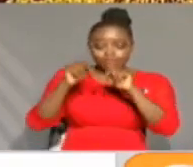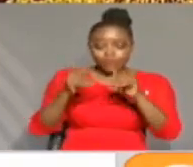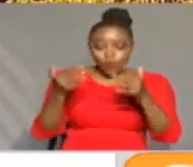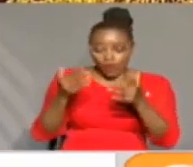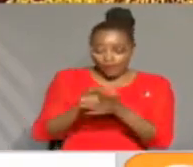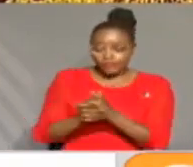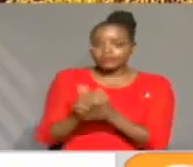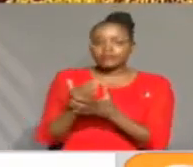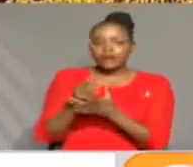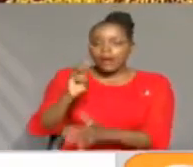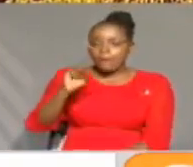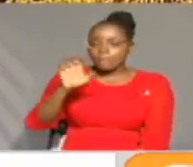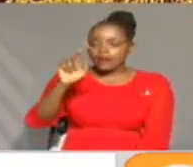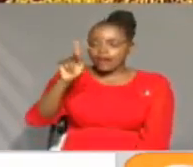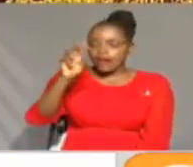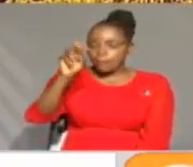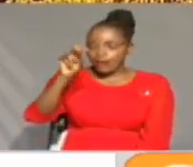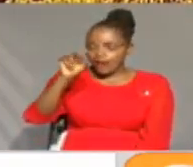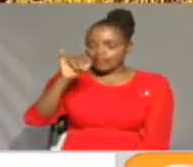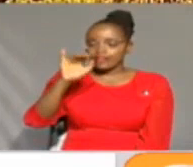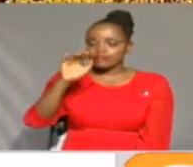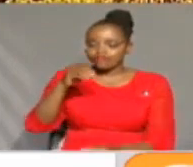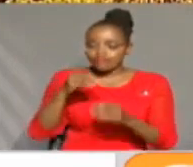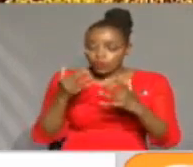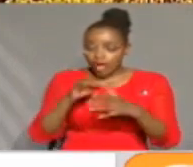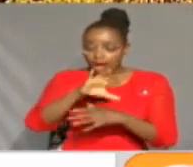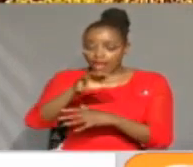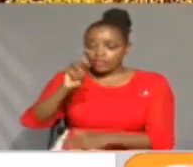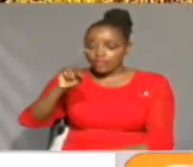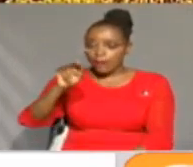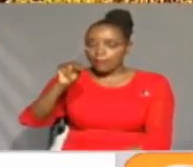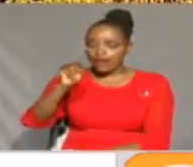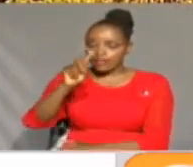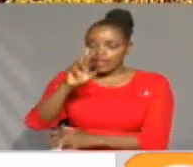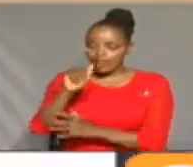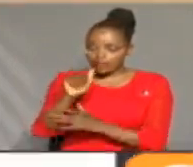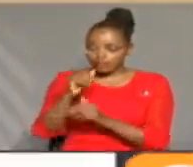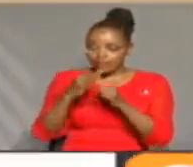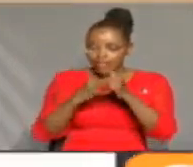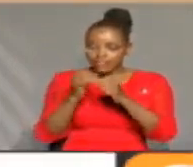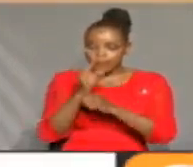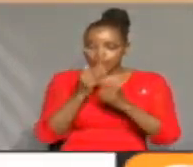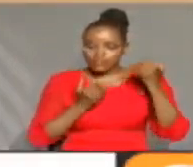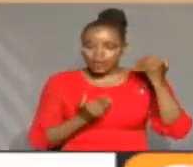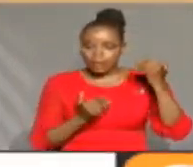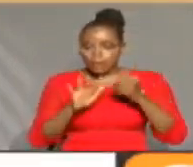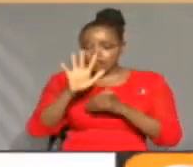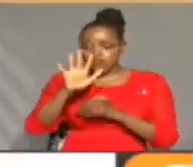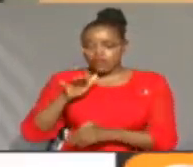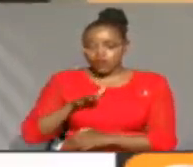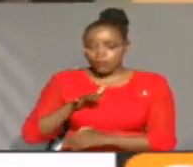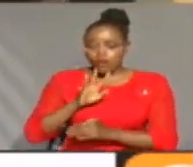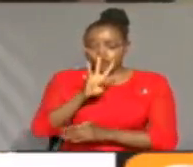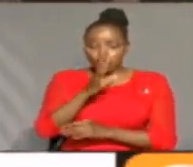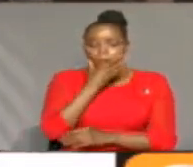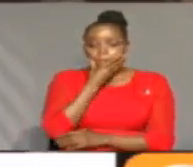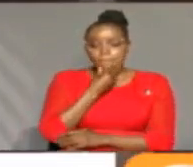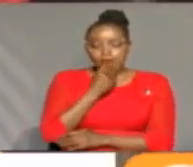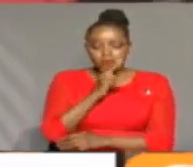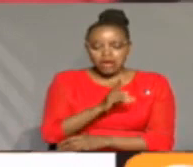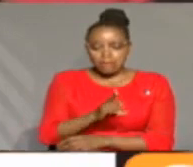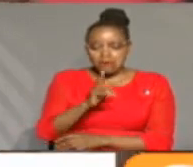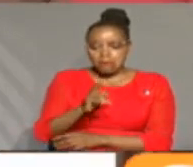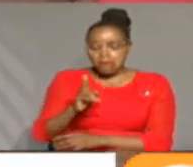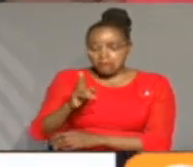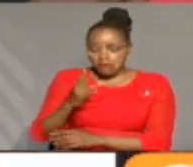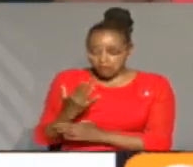Dumaai Malkamari, kaunti ya Mandera. Waliofariki ni pamoja na mtoto wa miezi 8, wanawake 5 na wanaume 4 waliopigwa risasi